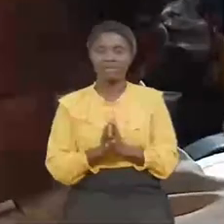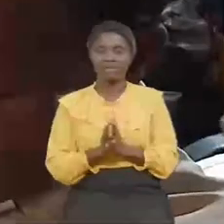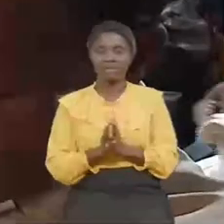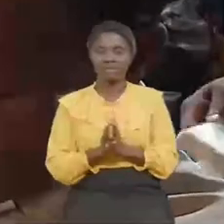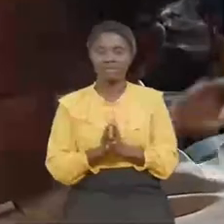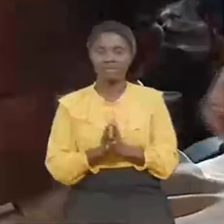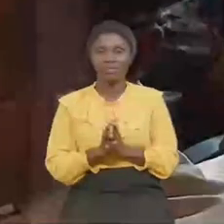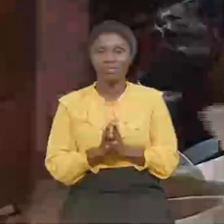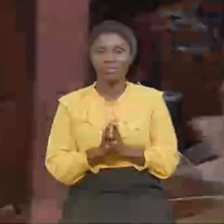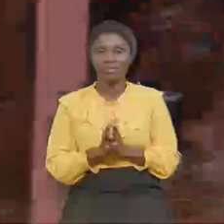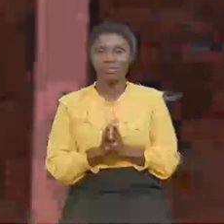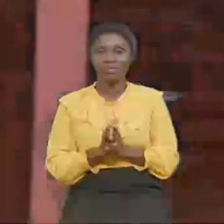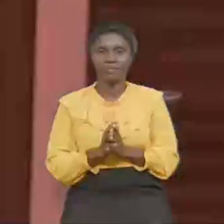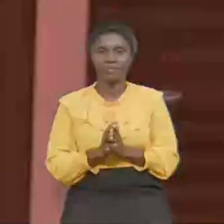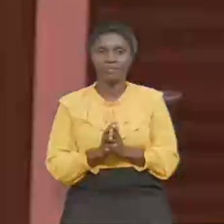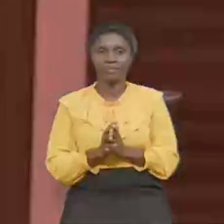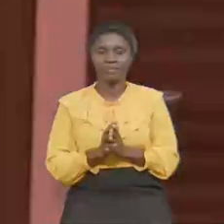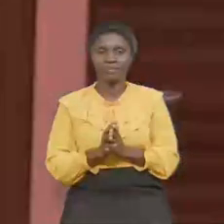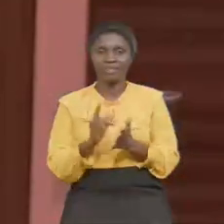Psaume 51.